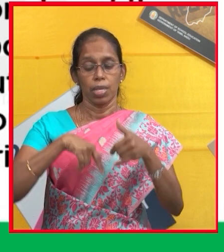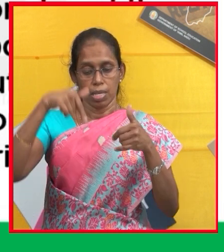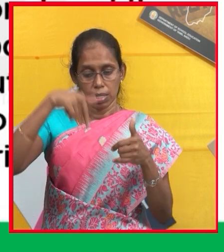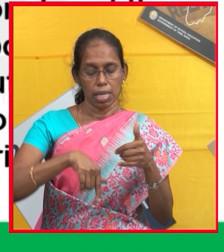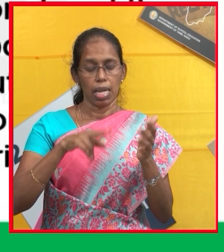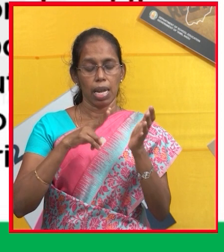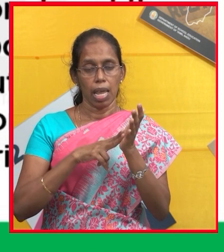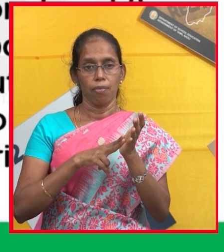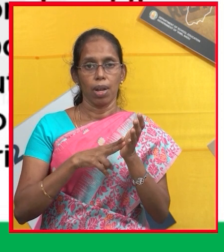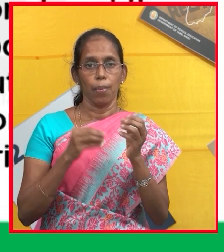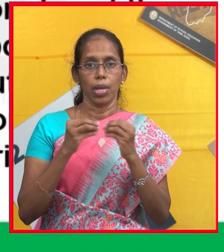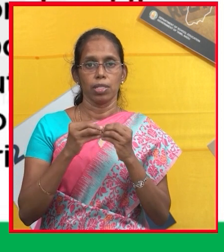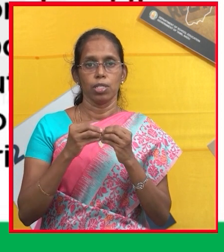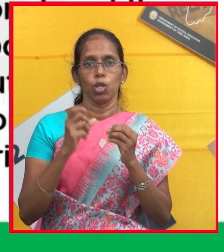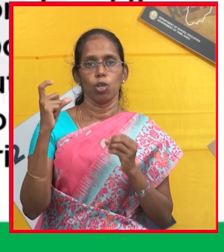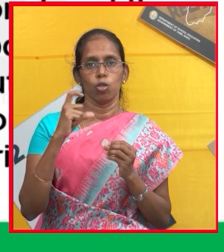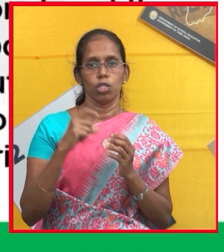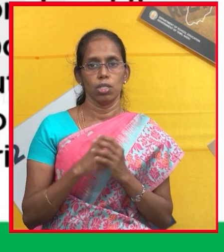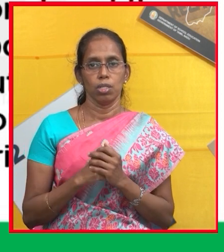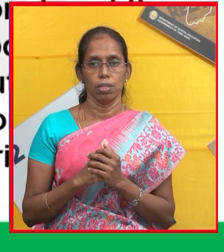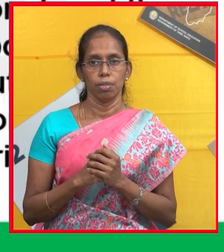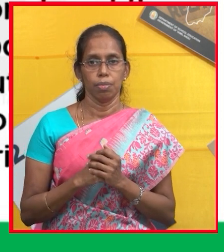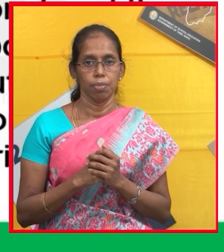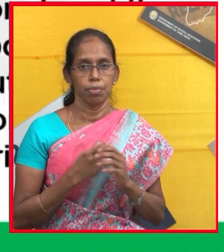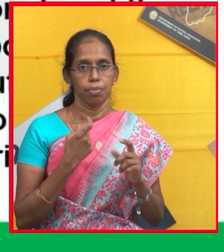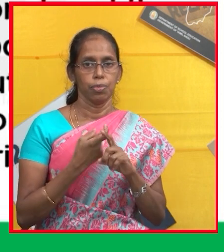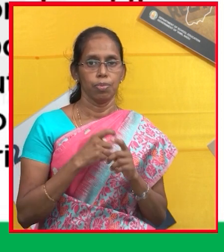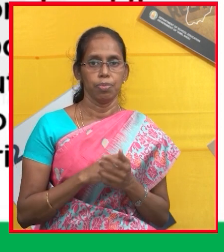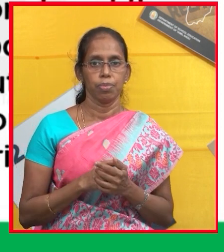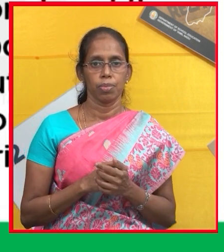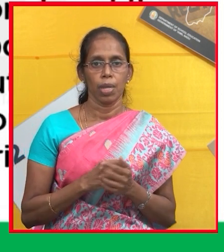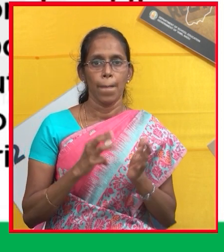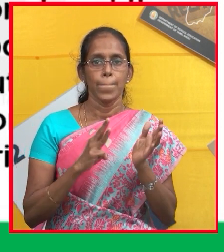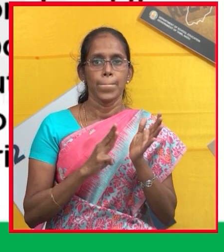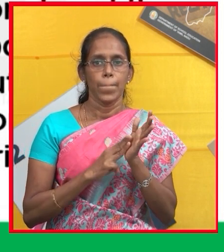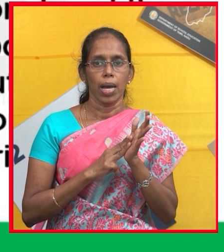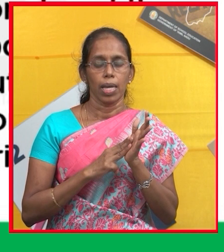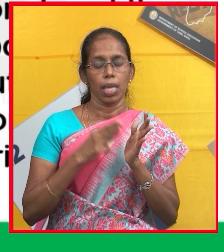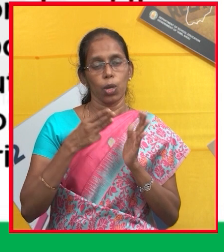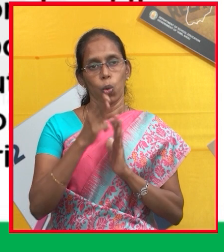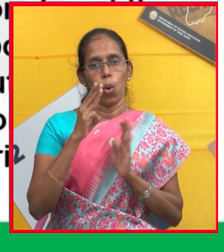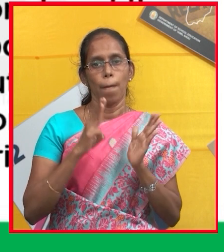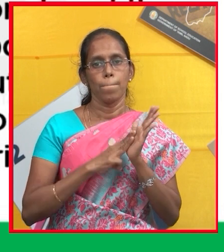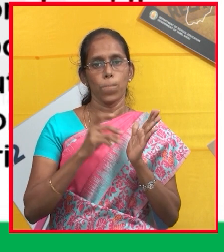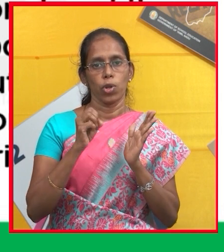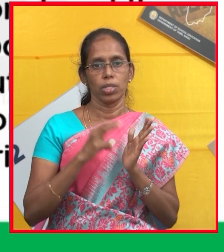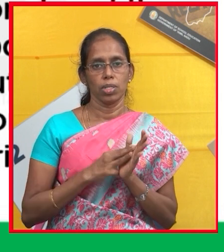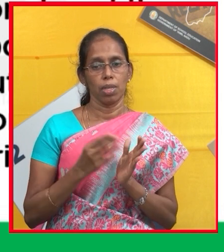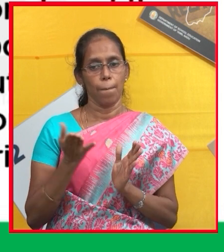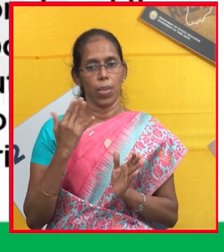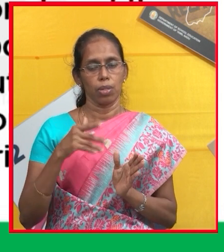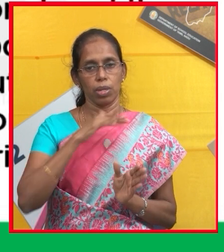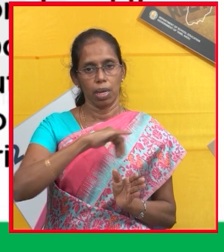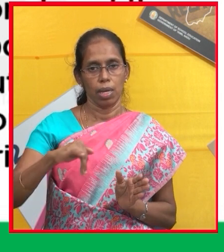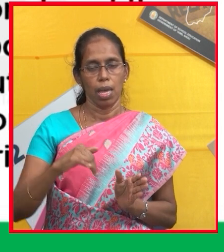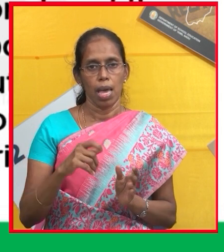southern naval base in Kochi. We even sailed on INSV Mahadei to Mauritius and back, and also to